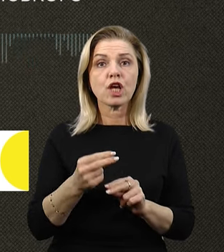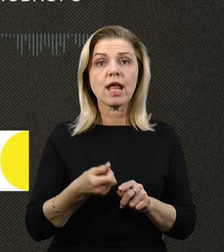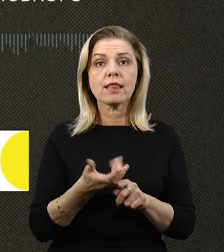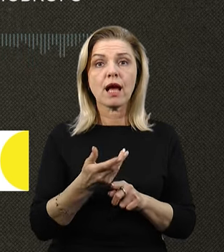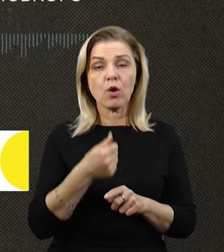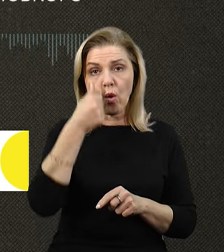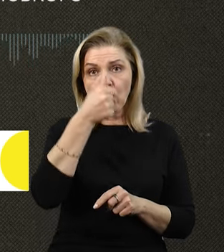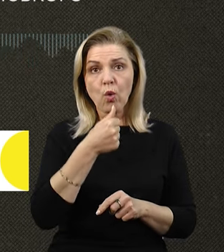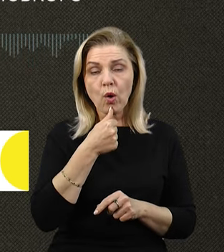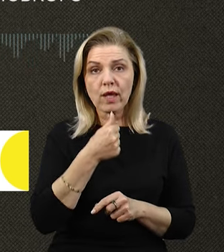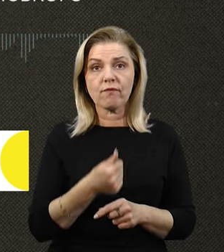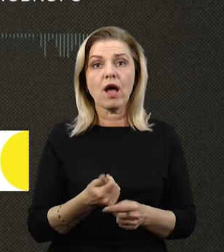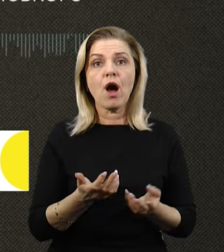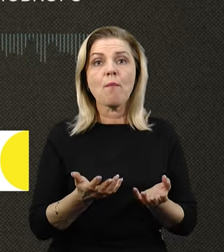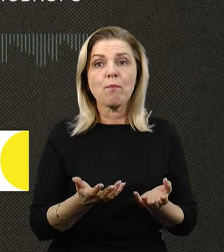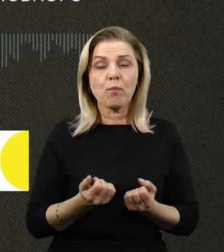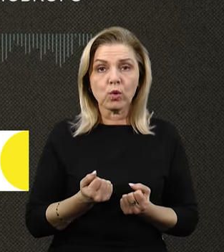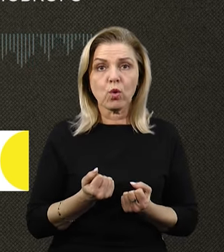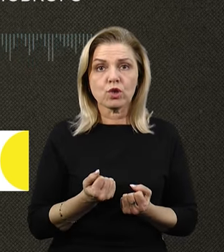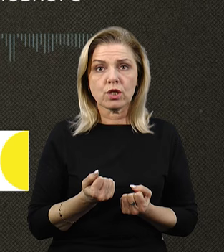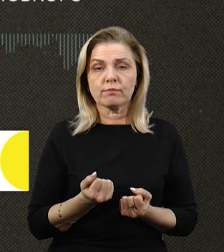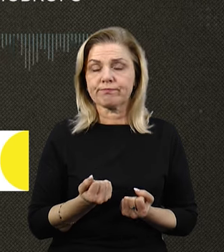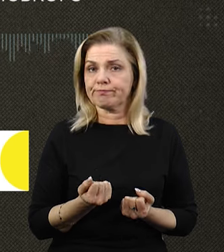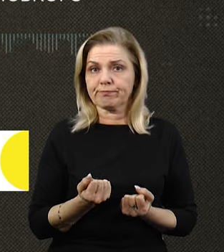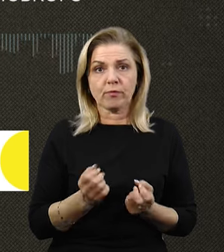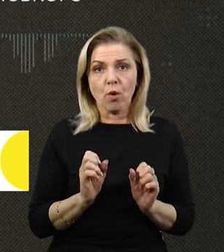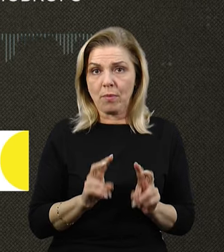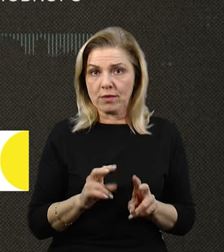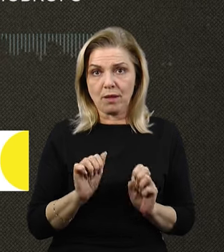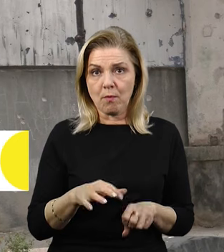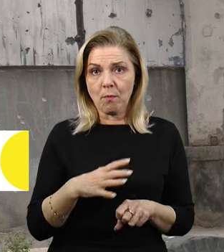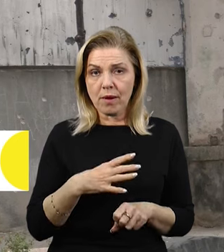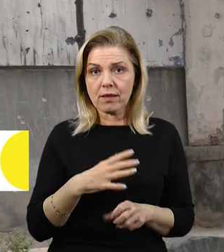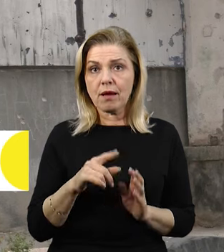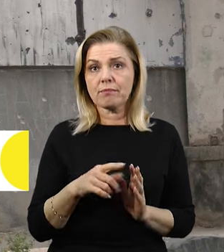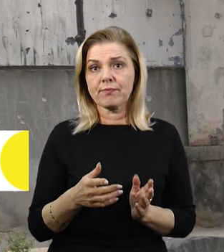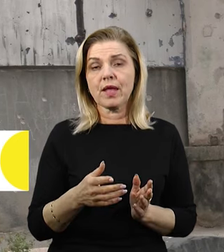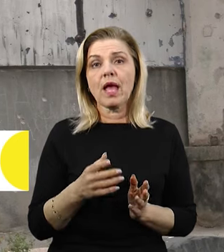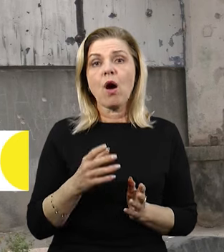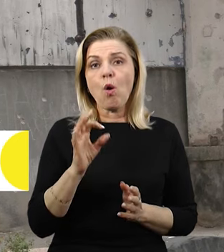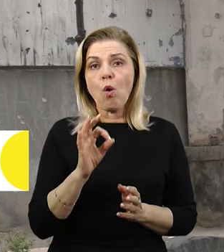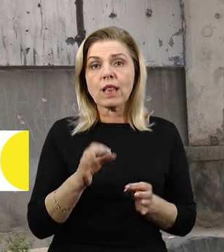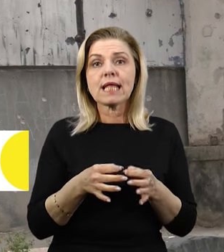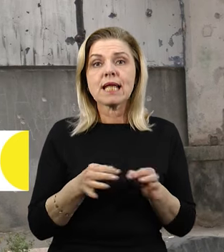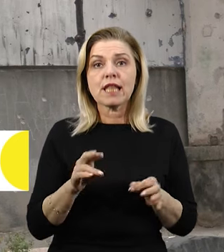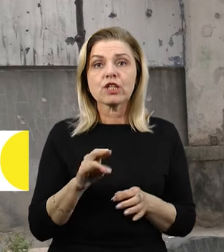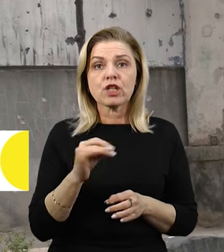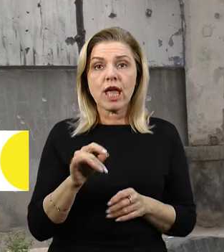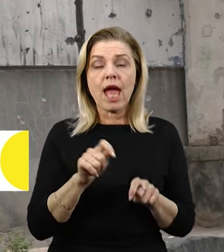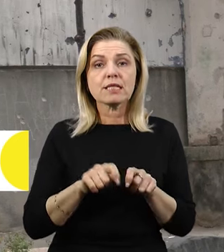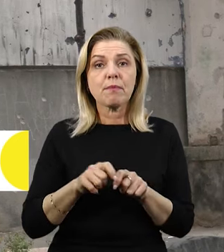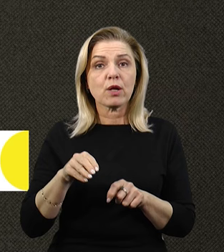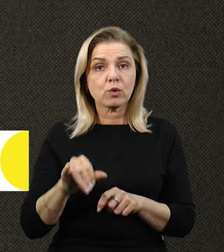отримаємо якісь неповоротні процеси, то знову ж таки питання будуть до влади. Щодо незалежних експертів, Віталій Луков